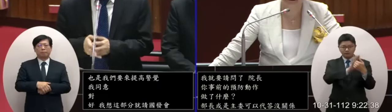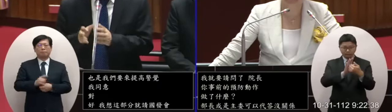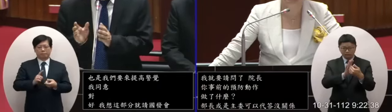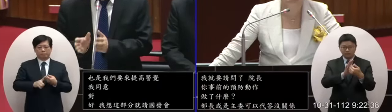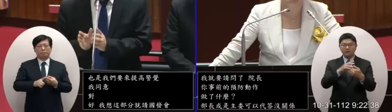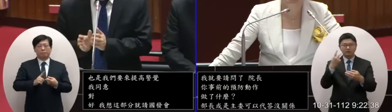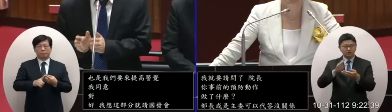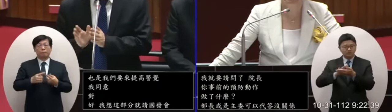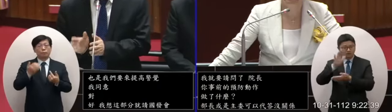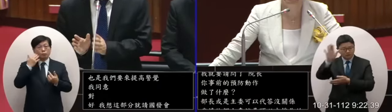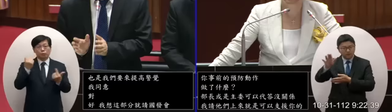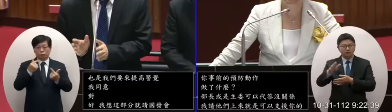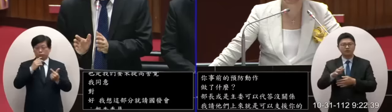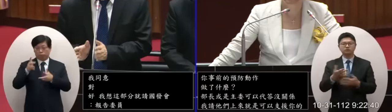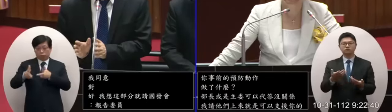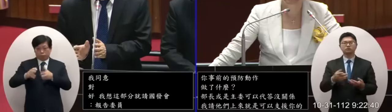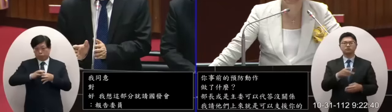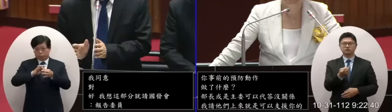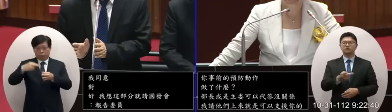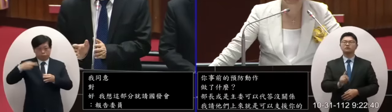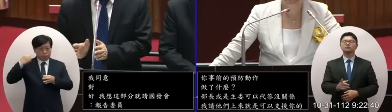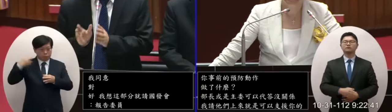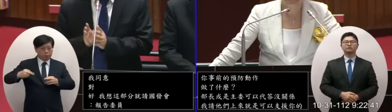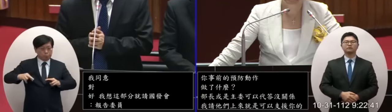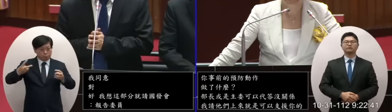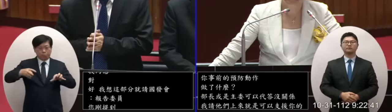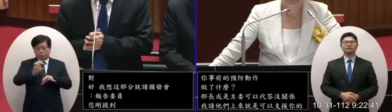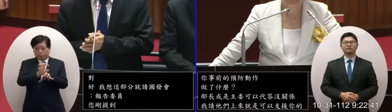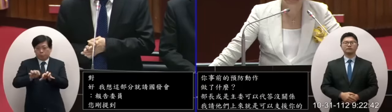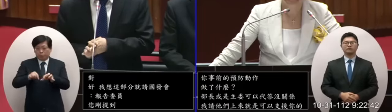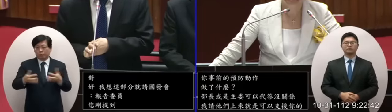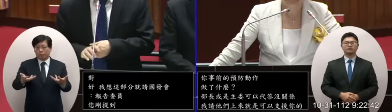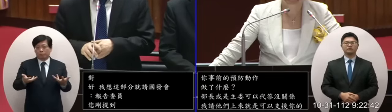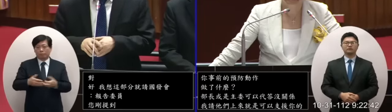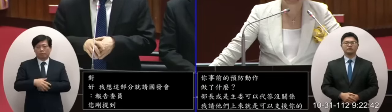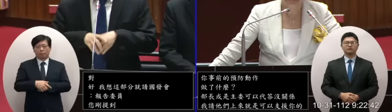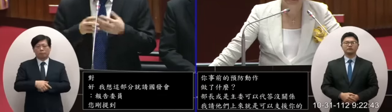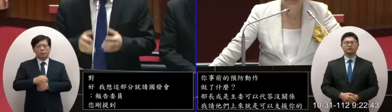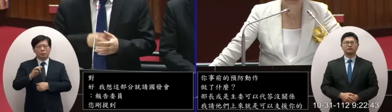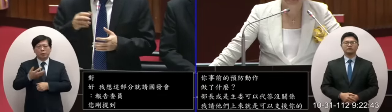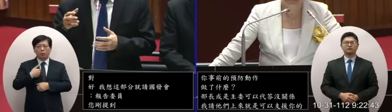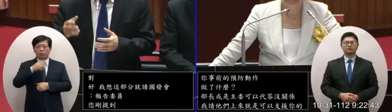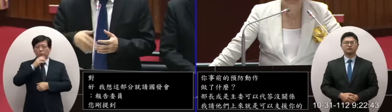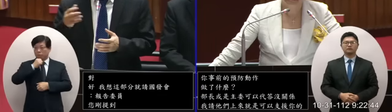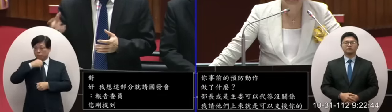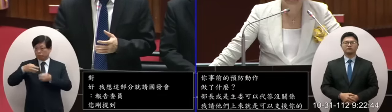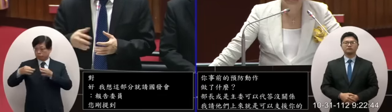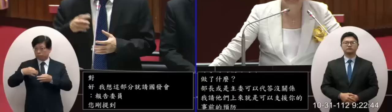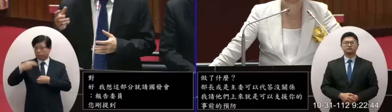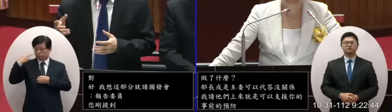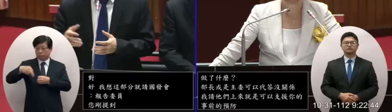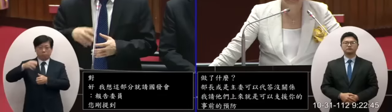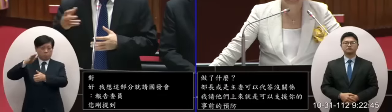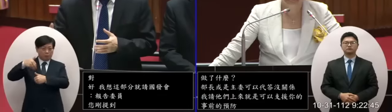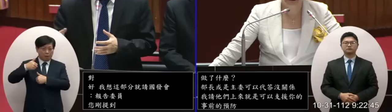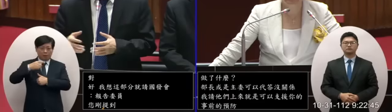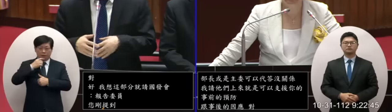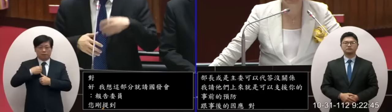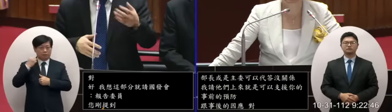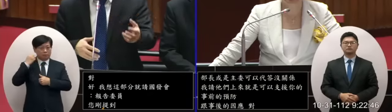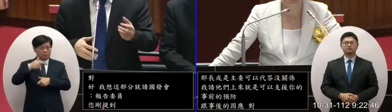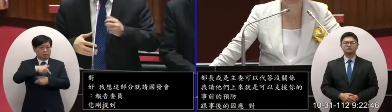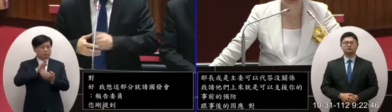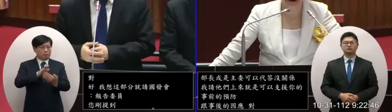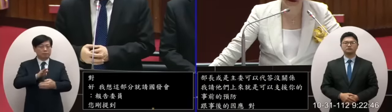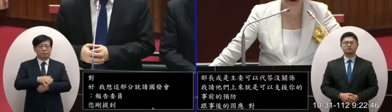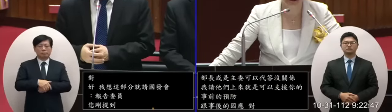应， 是我想供应链重组这件事情嘛，所以我们就是为什么要跟台商重新启动 这个新南向也 好，